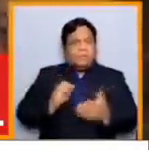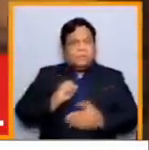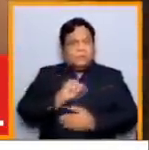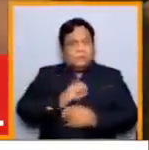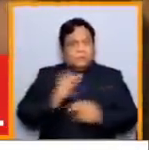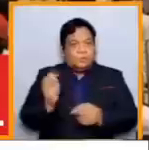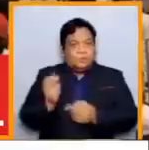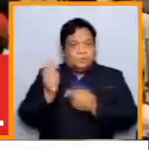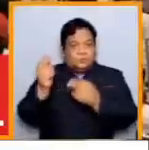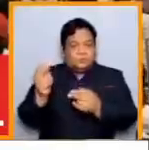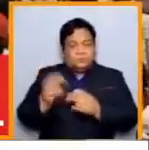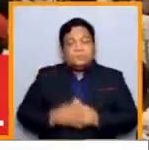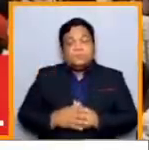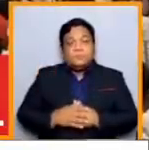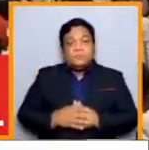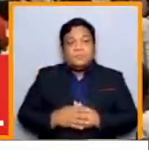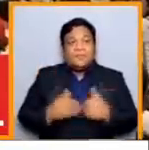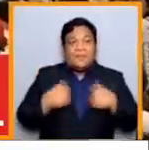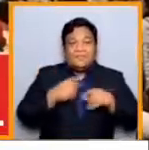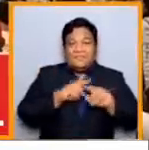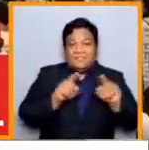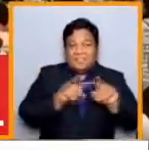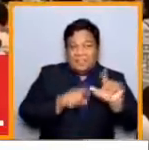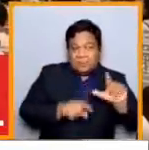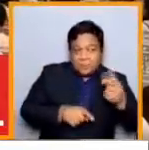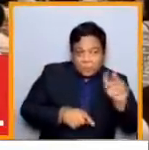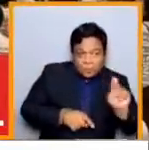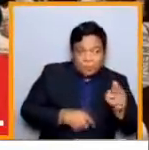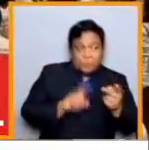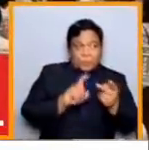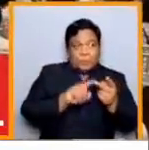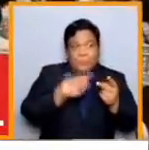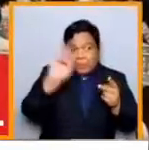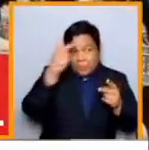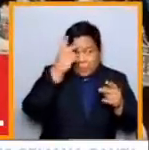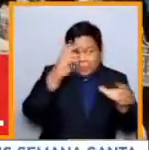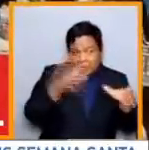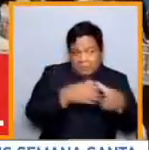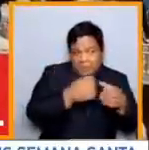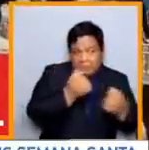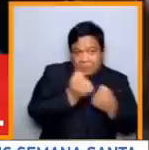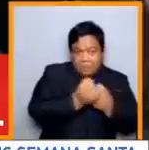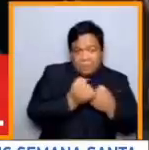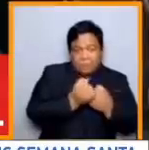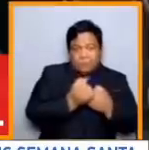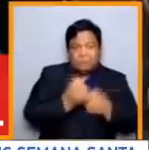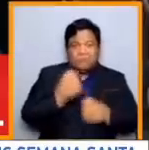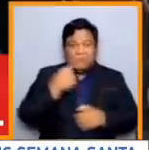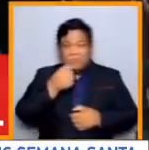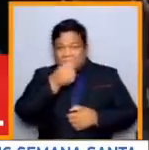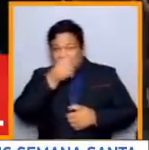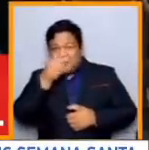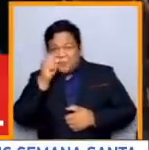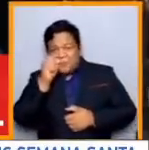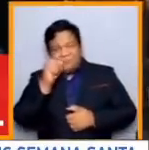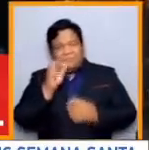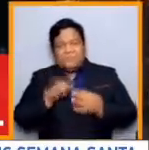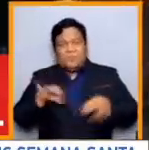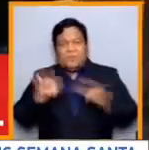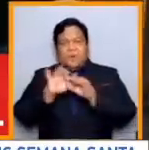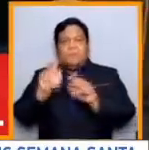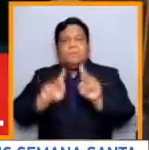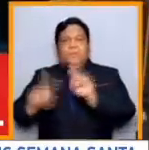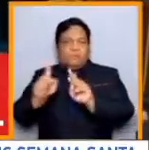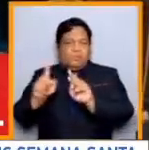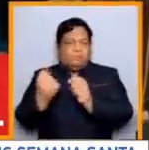partido at lokal na opisyal sa ibang kandidato, sabi ni Soto, ang endorsement ng taong bayan ang pinakamahalaga. Nag-courtesy call